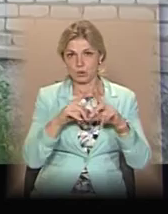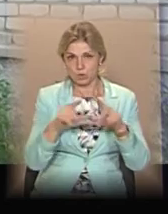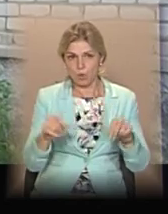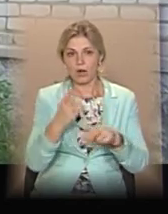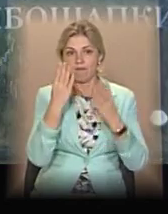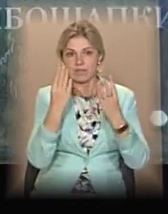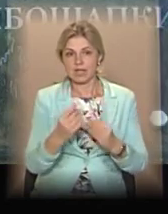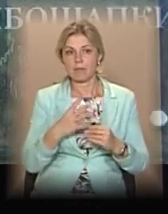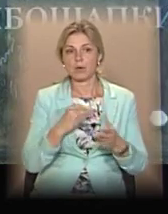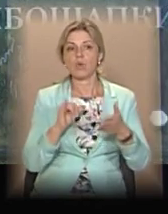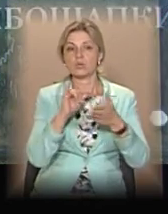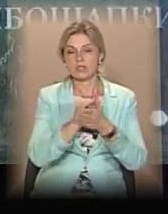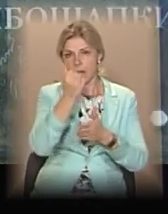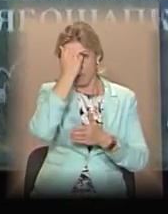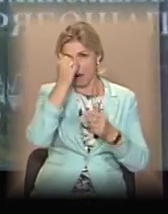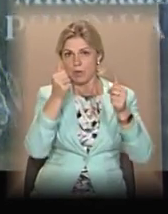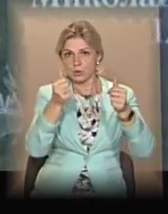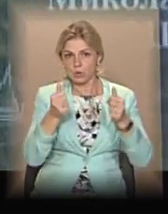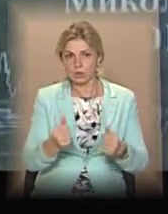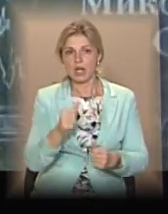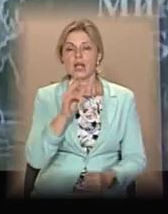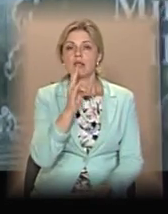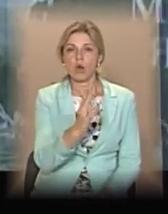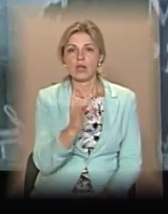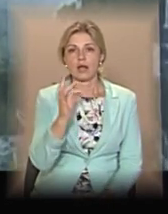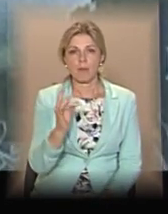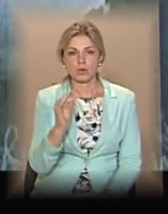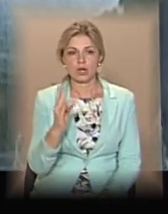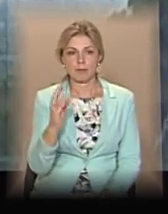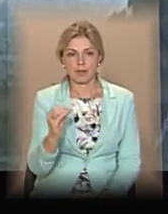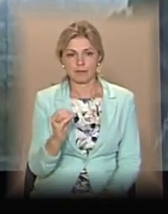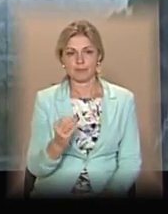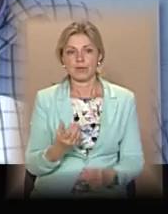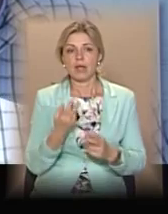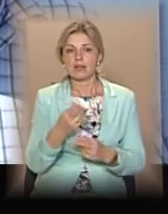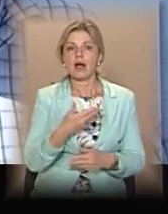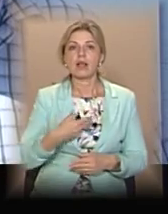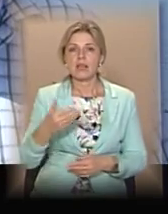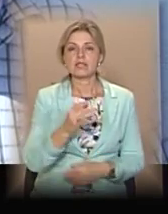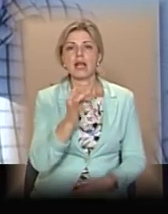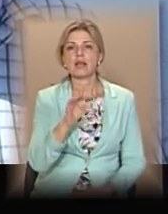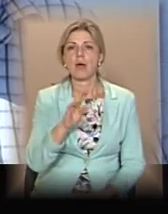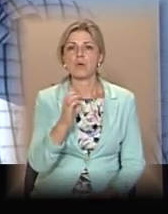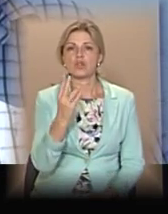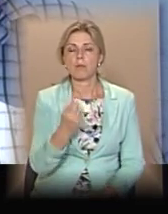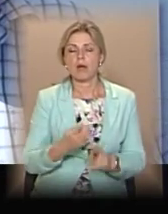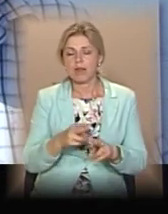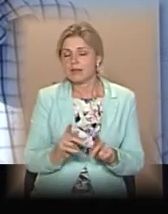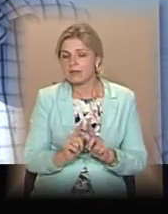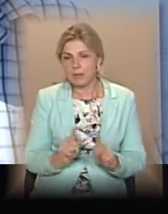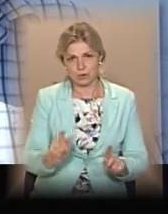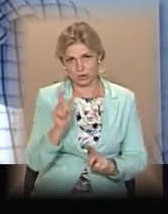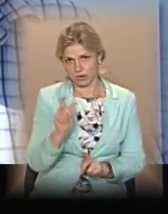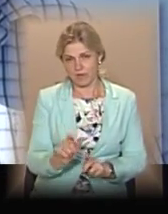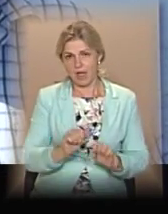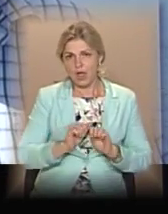чемпіонату встановили пам'ятну дошку Миколі Рябошапці. Для нас Рябошапка – це взагалі незвичайний чоловік, герой